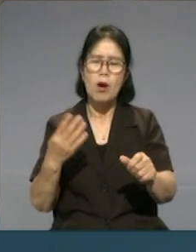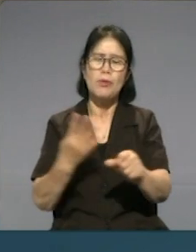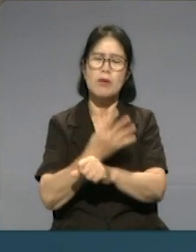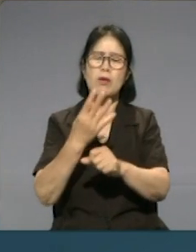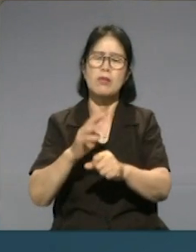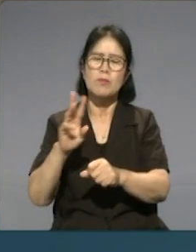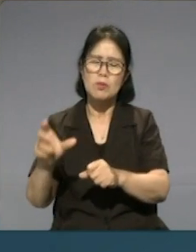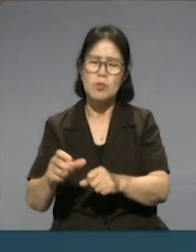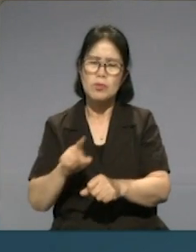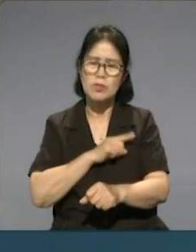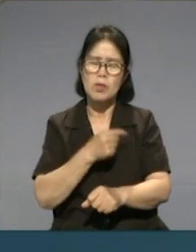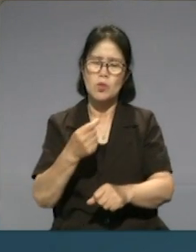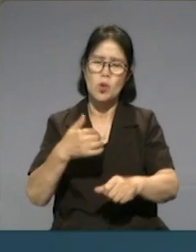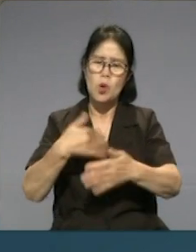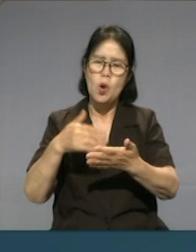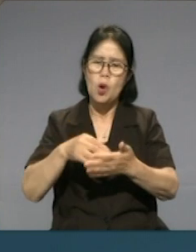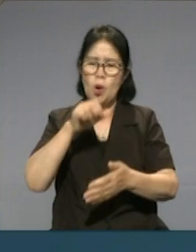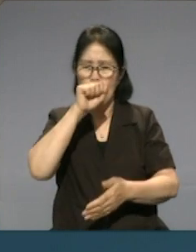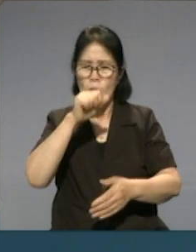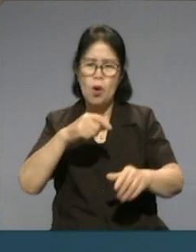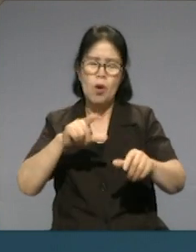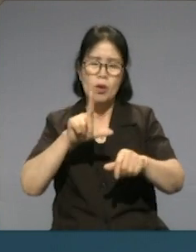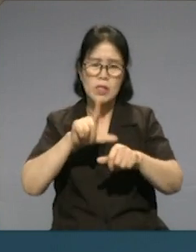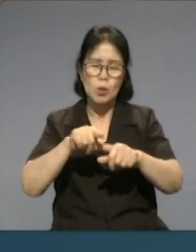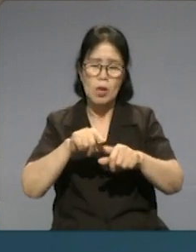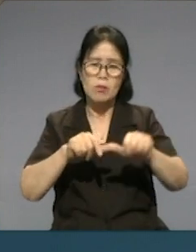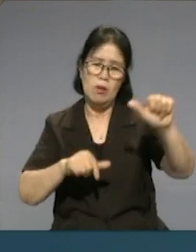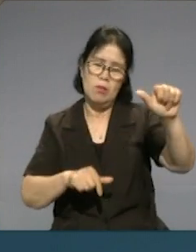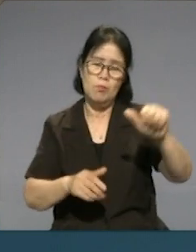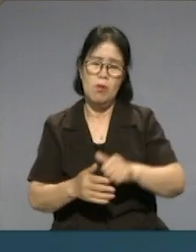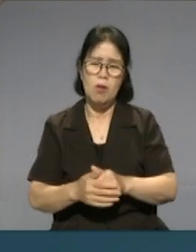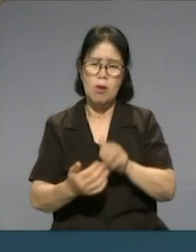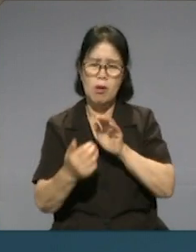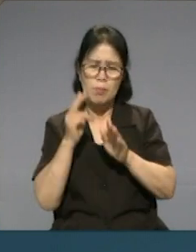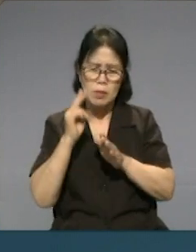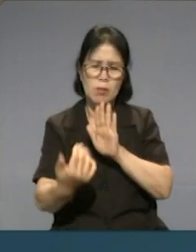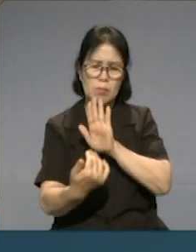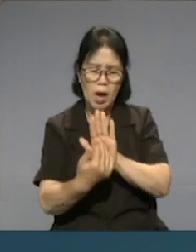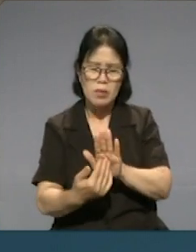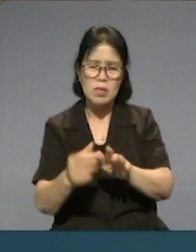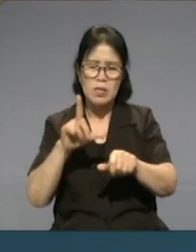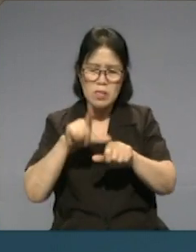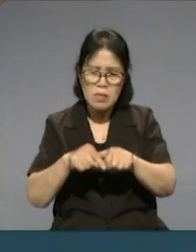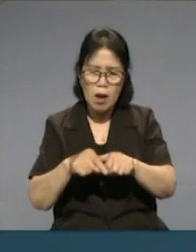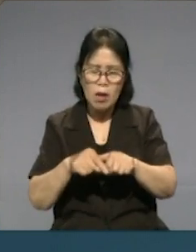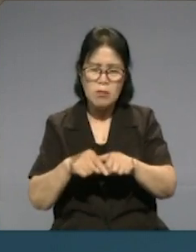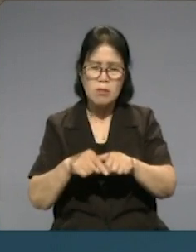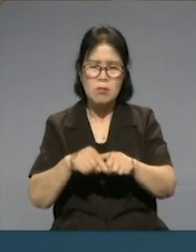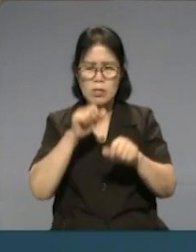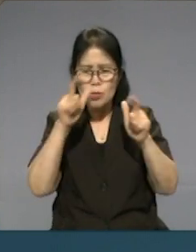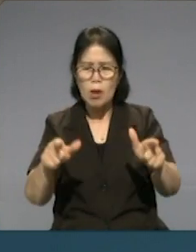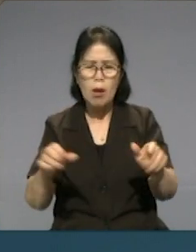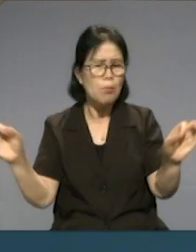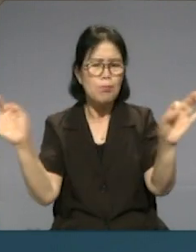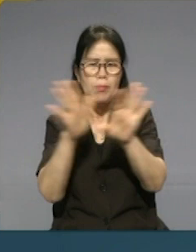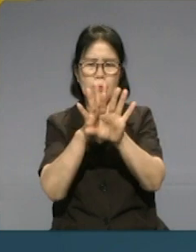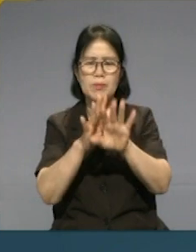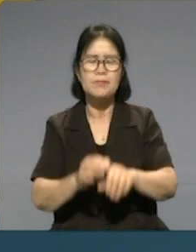35분, 그리고 최소 5번. 그런데 비극을 막을 시간과 기회는 폭우와 함께 쓸러내려 가버렸습니다.